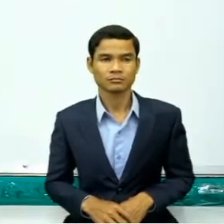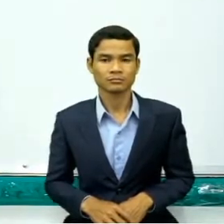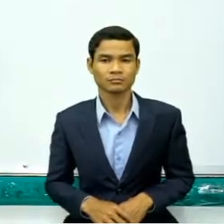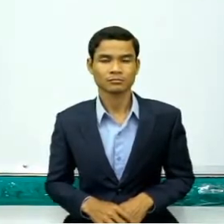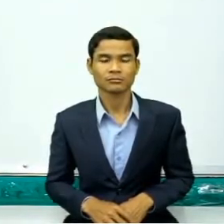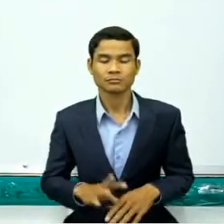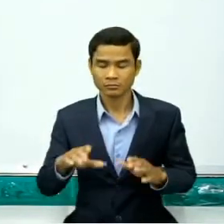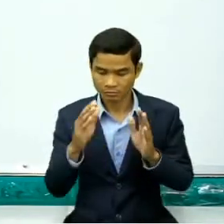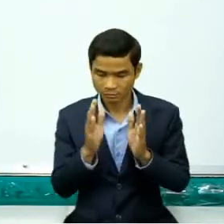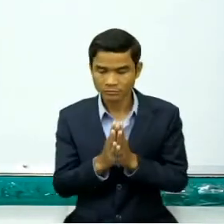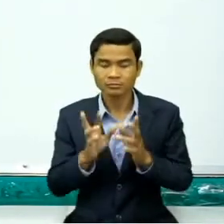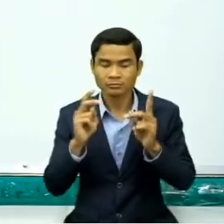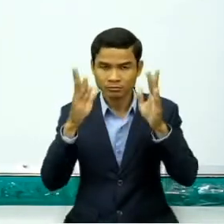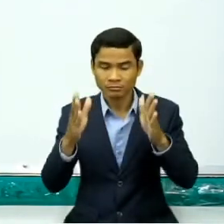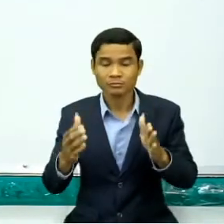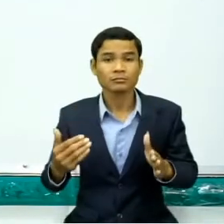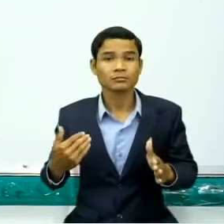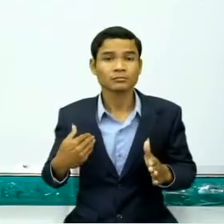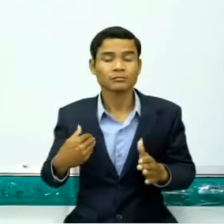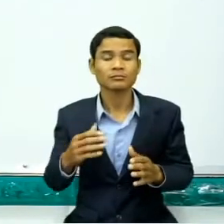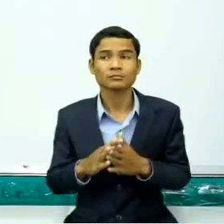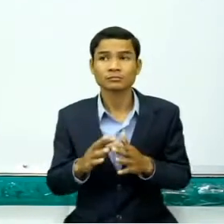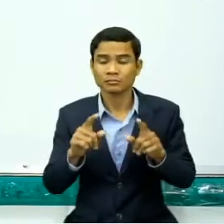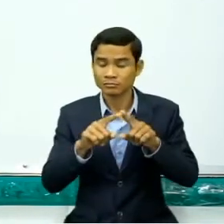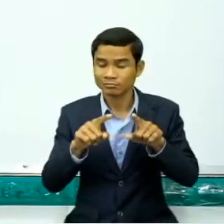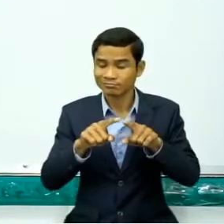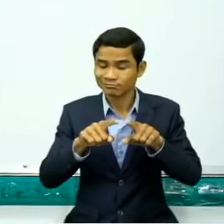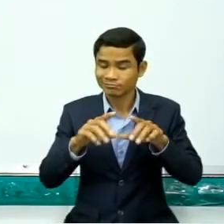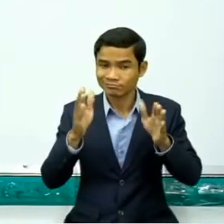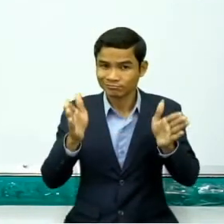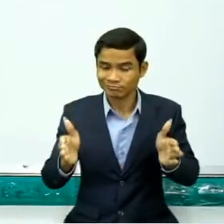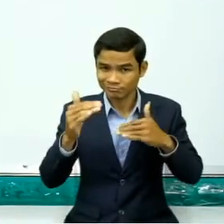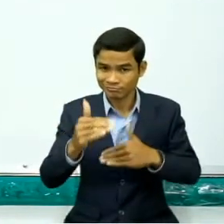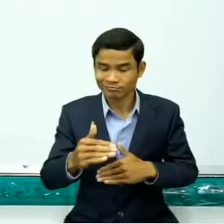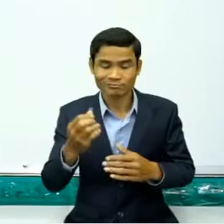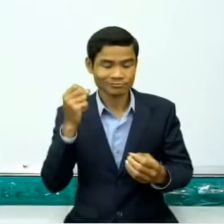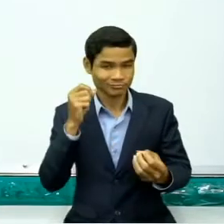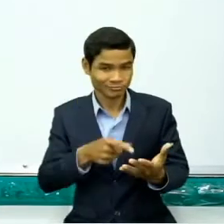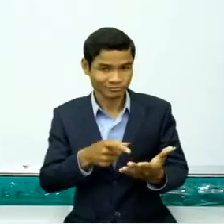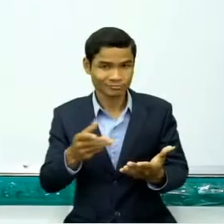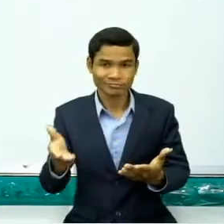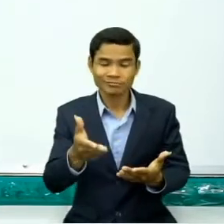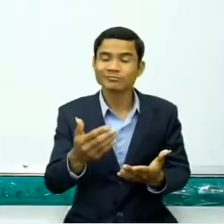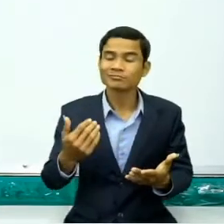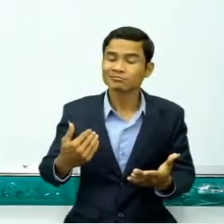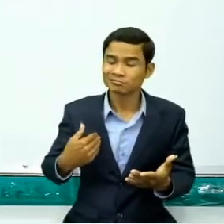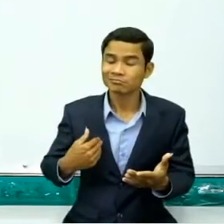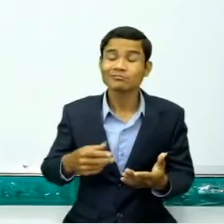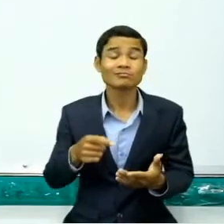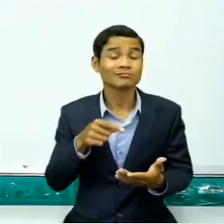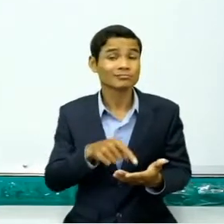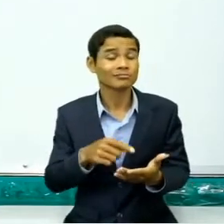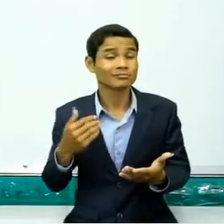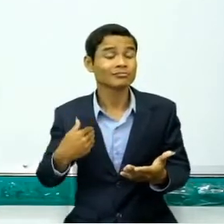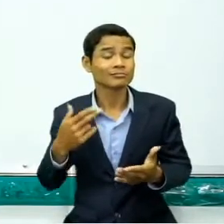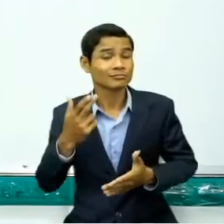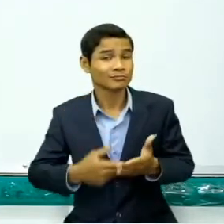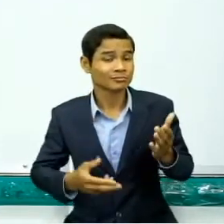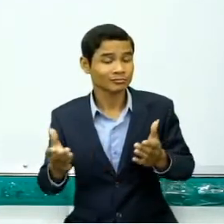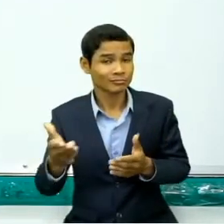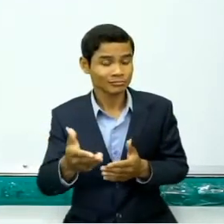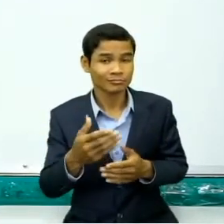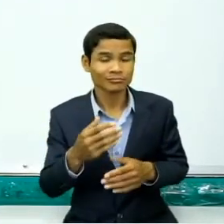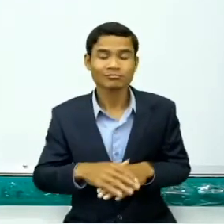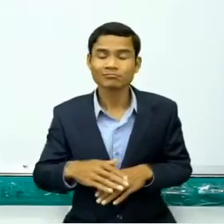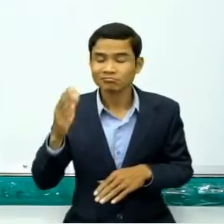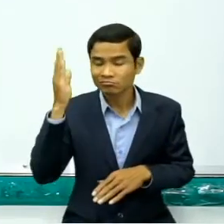Chà, ốc con nè cổ mình. Bảo ọp ạc cầm băng thịt hồi, con nó chẳng đăng tế ta nè khăn ông bảo ọp ní. Ta nè cổ mình là vầy khá